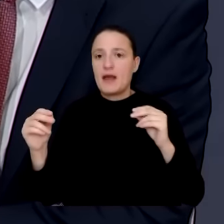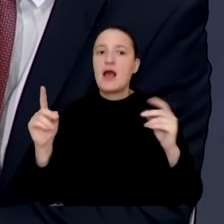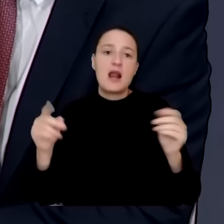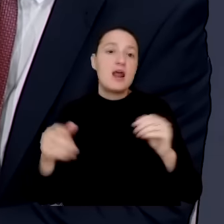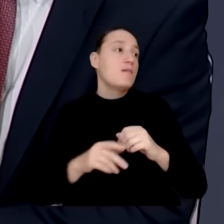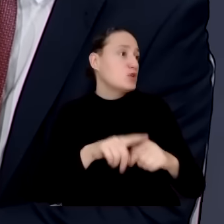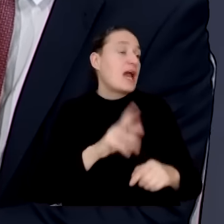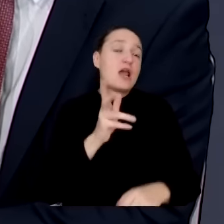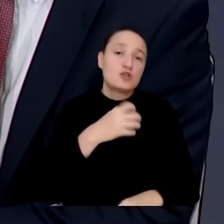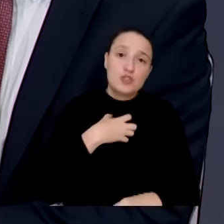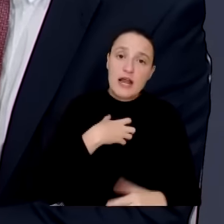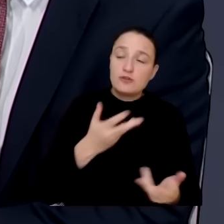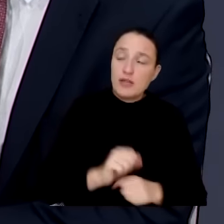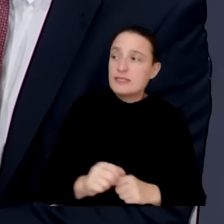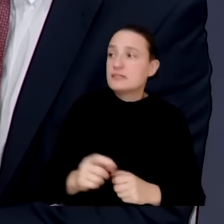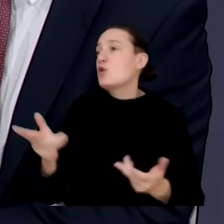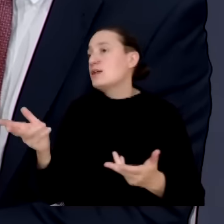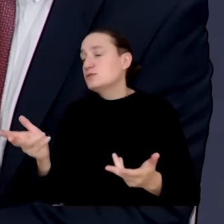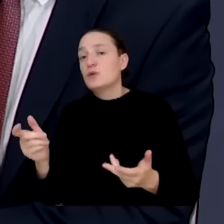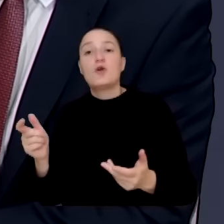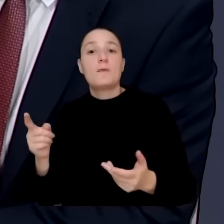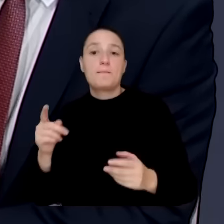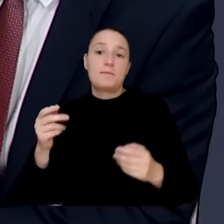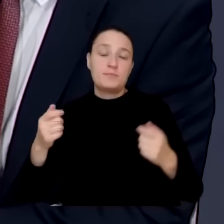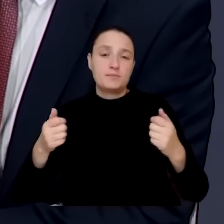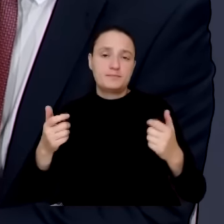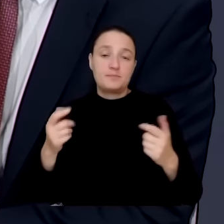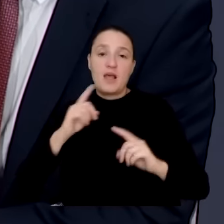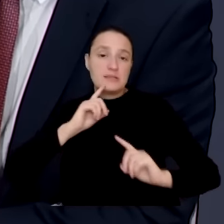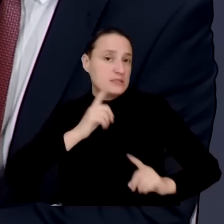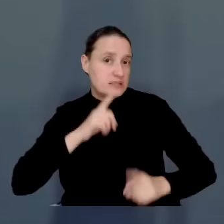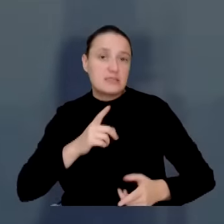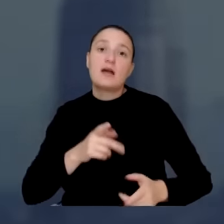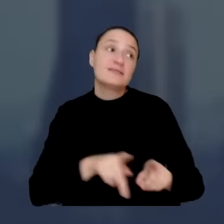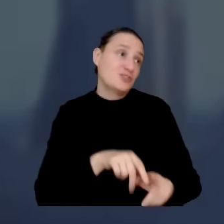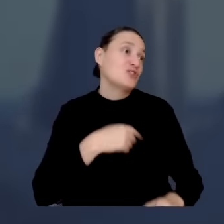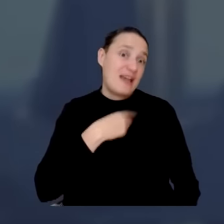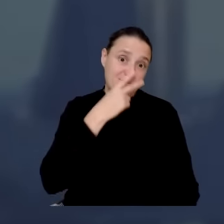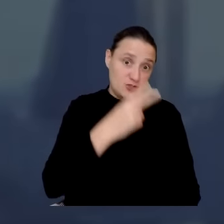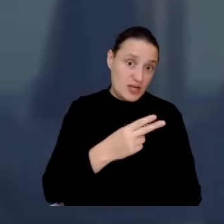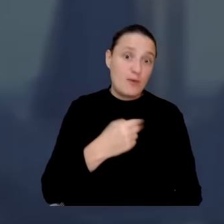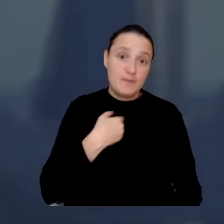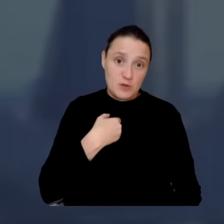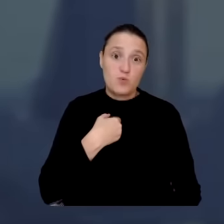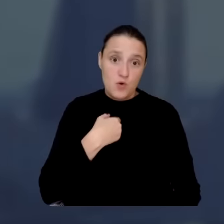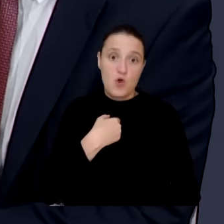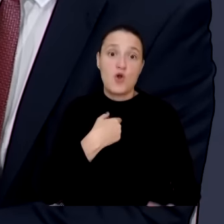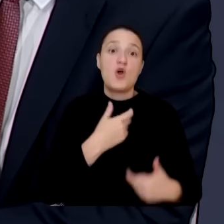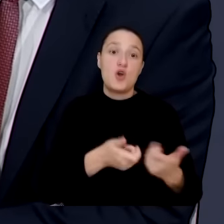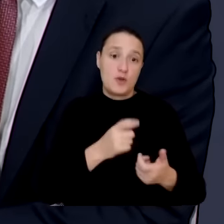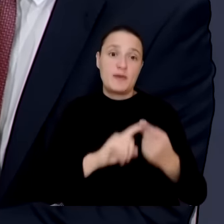ktorzy też i mają wytyczne z góry także tak niestety sama Byłam świadkiem kontroli która była robiona na